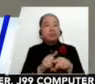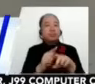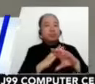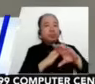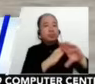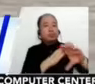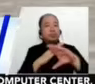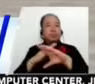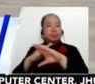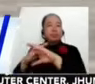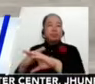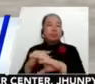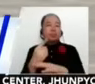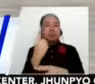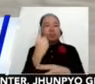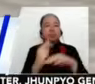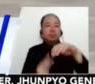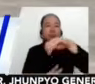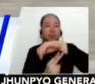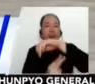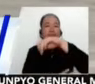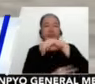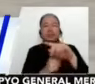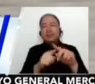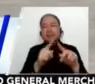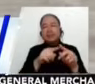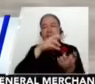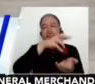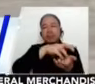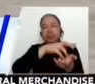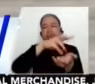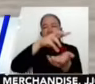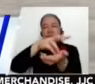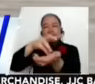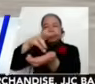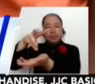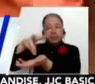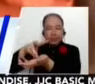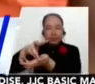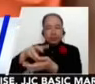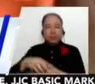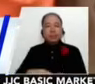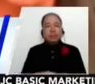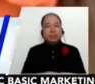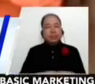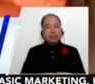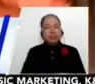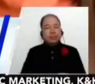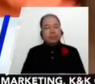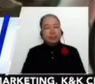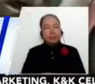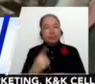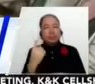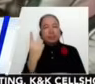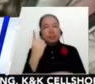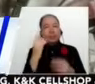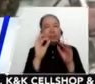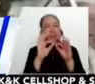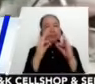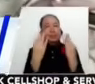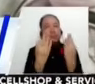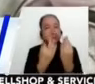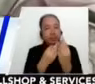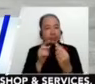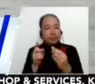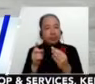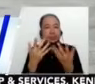sa Anafunan, Gukab, Alikaukau, Cabecera 8 at Turod Bangkero. Ang pamilyang ito sa Ilagan City, dinala na sa ligtas